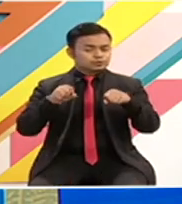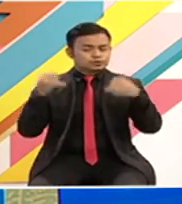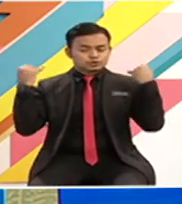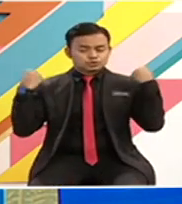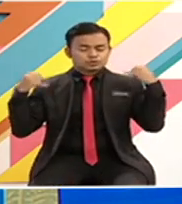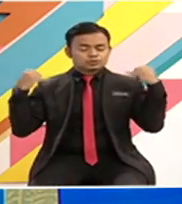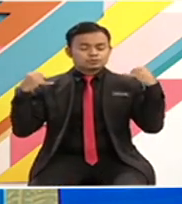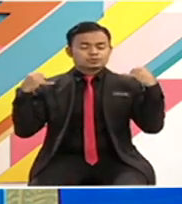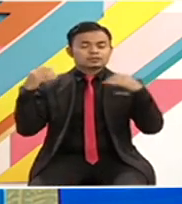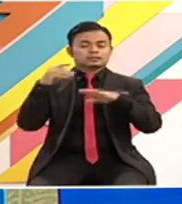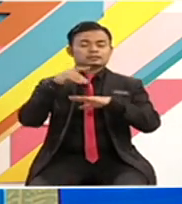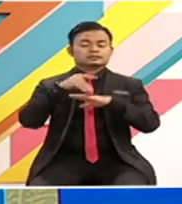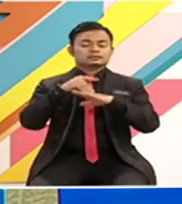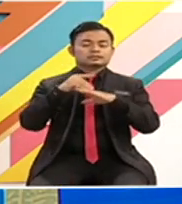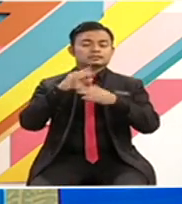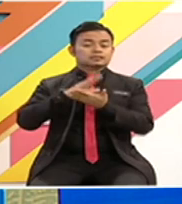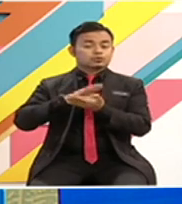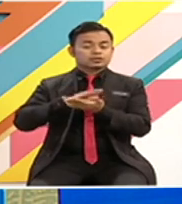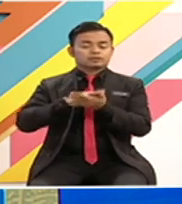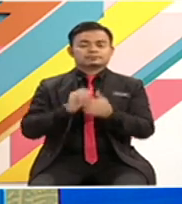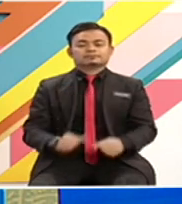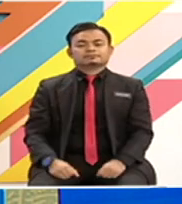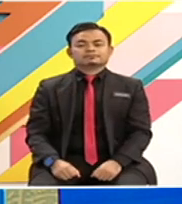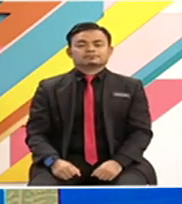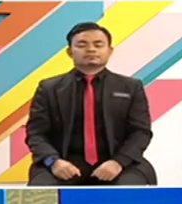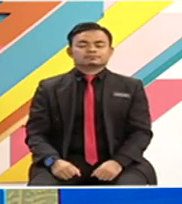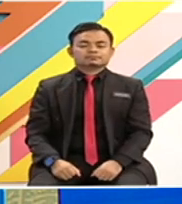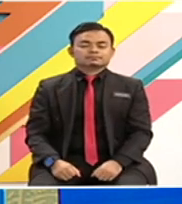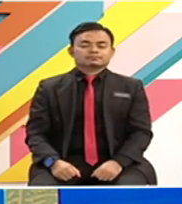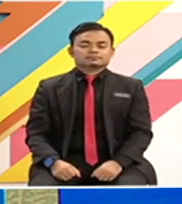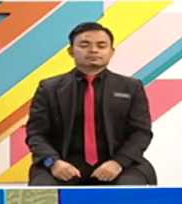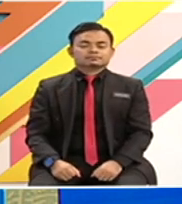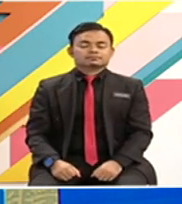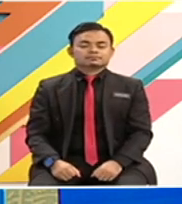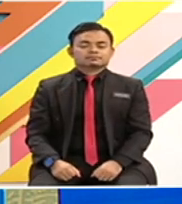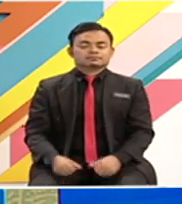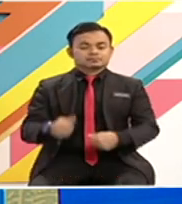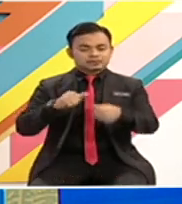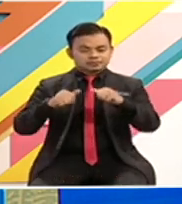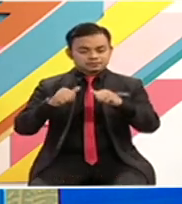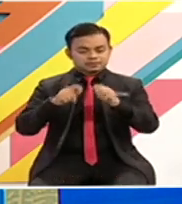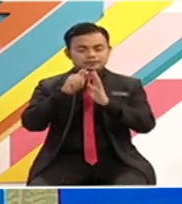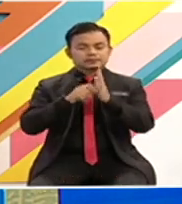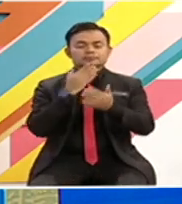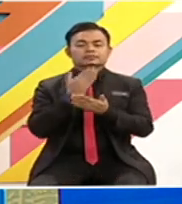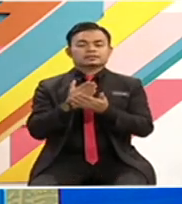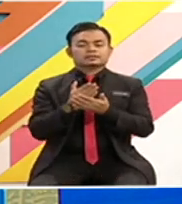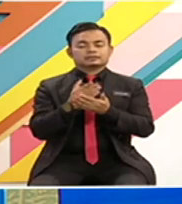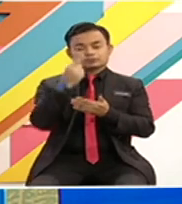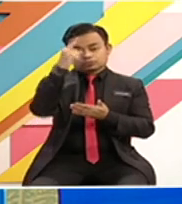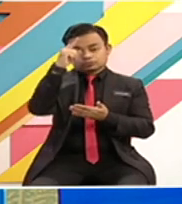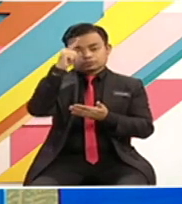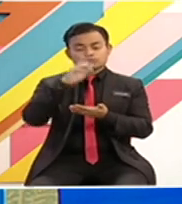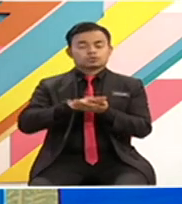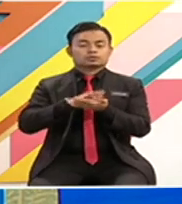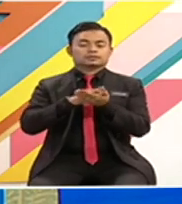Soalnya kalau di sekolah gue jadikan Project jual dan Nah nyaan mungkin boleh jadi amalan terbaik untuk sesuatu sekolah itu iye gue kemudian